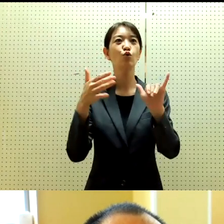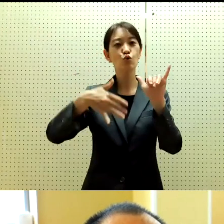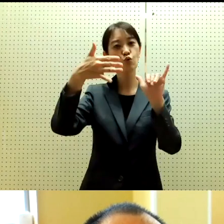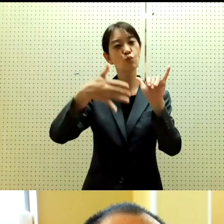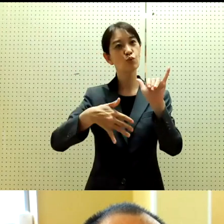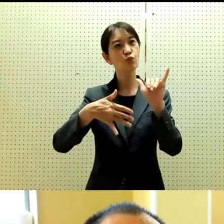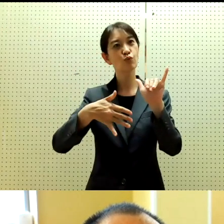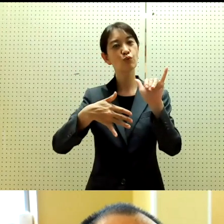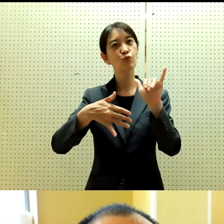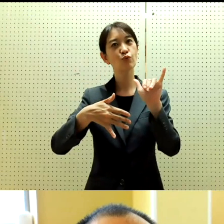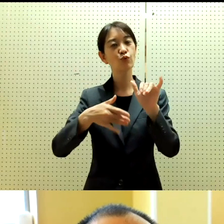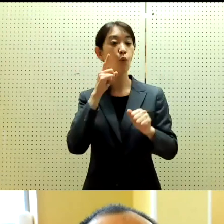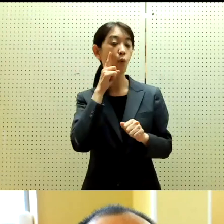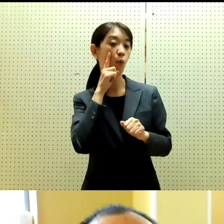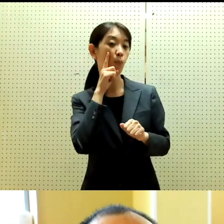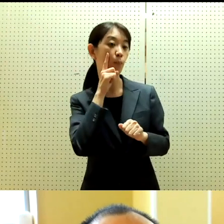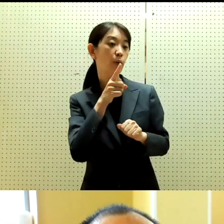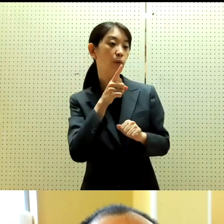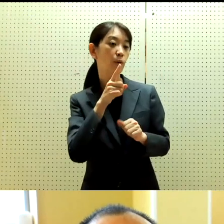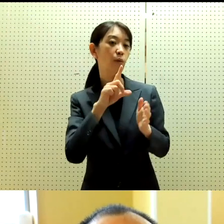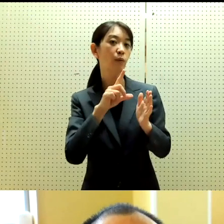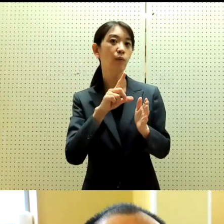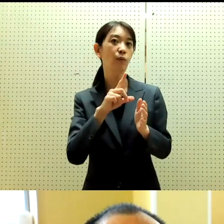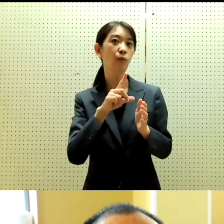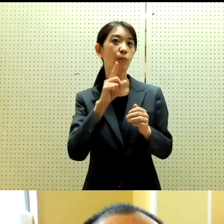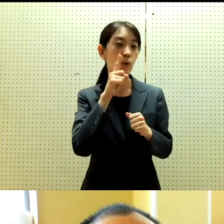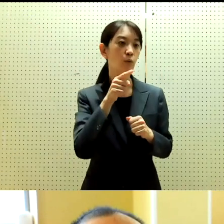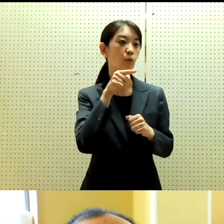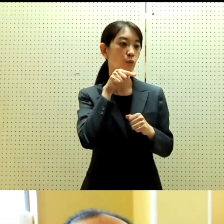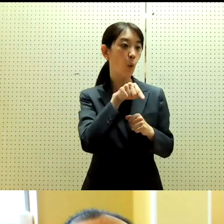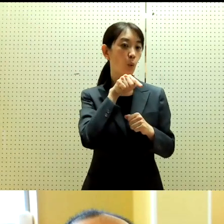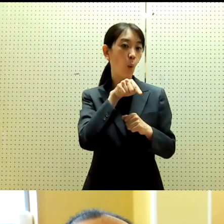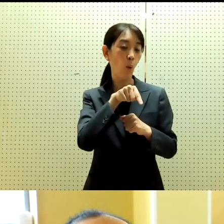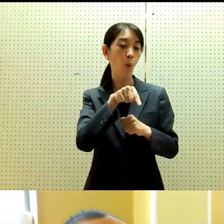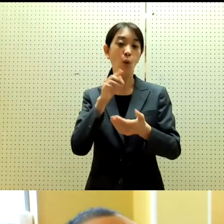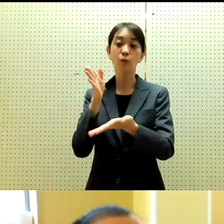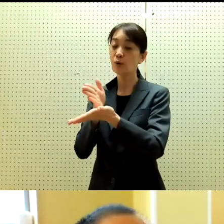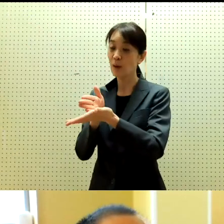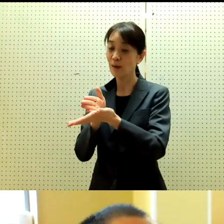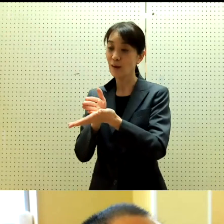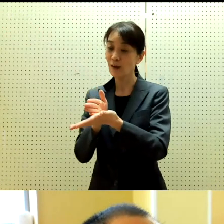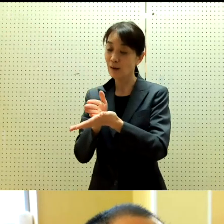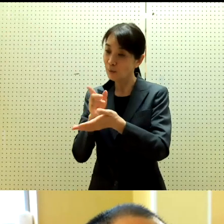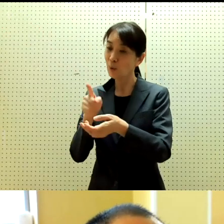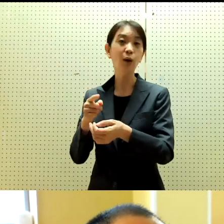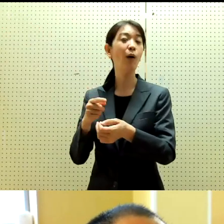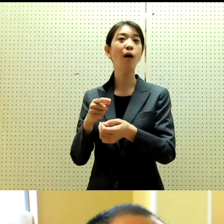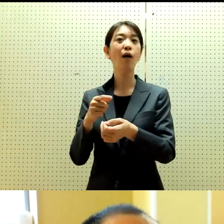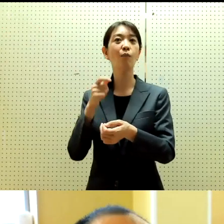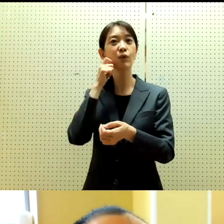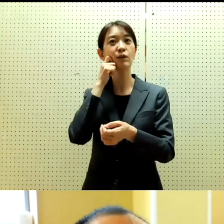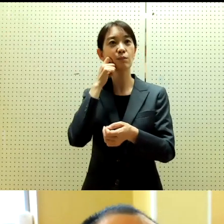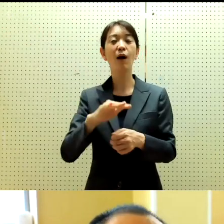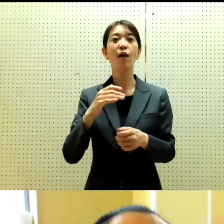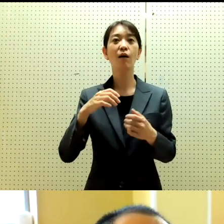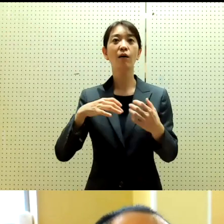うふうに見ているのかっていうのを逆に説明するっていうのはあってもいいかなとは思いましたね。でこれ多分ね、子供によってみんな違うと